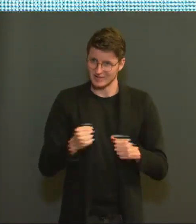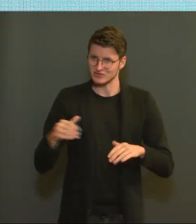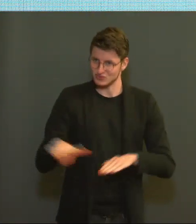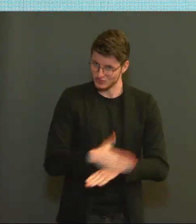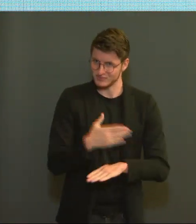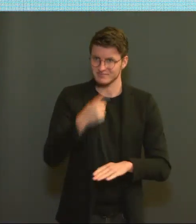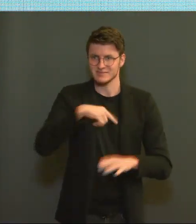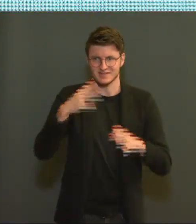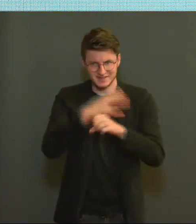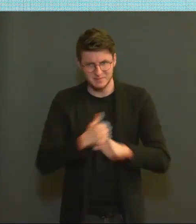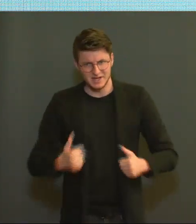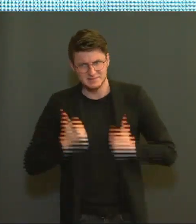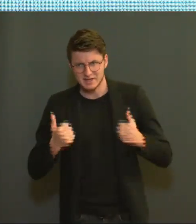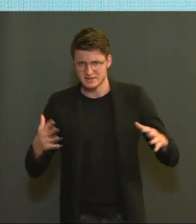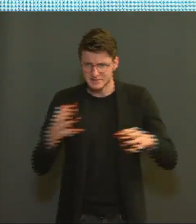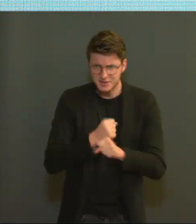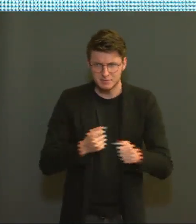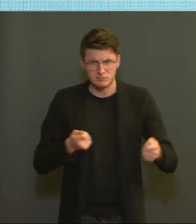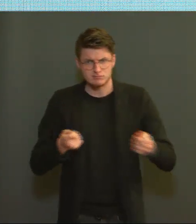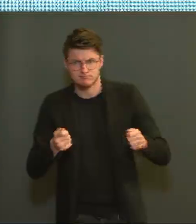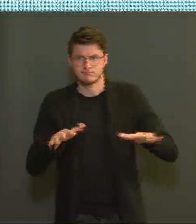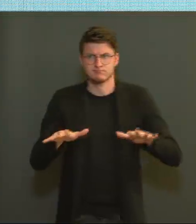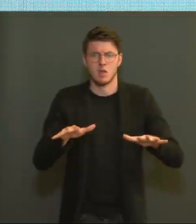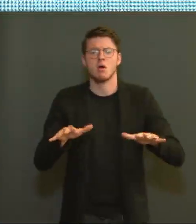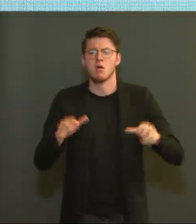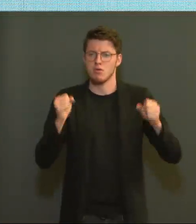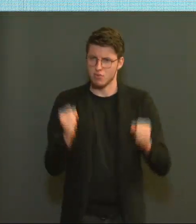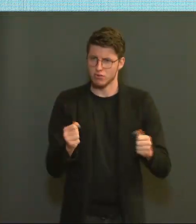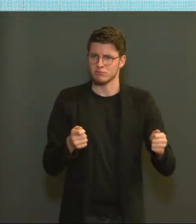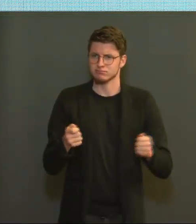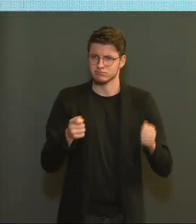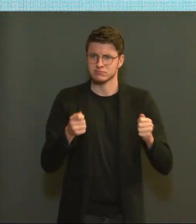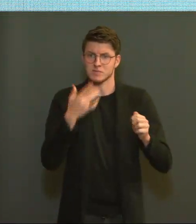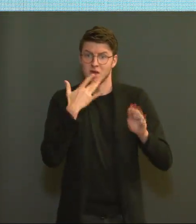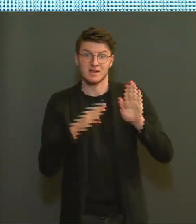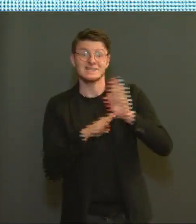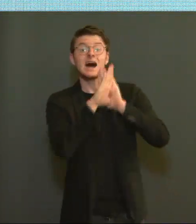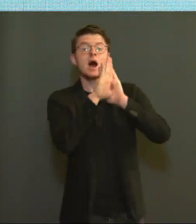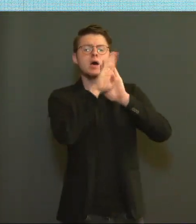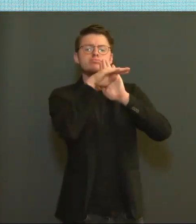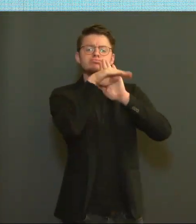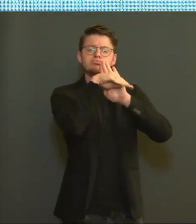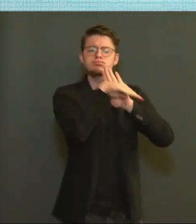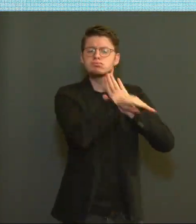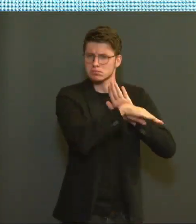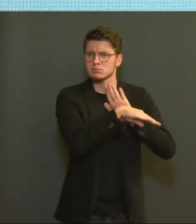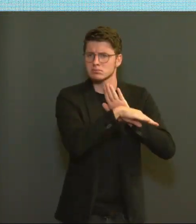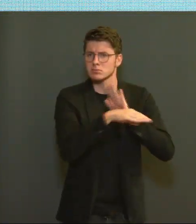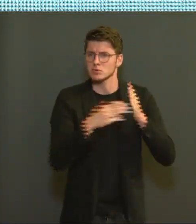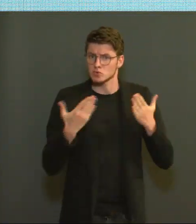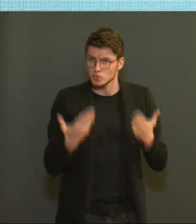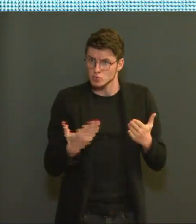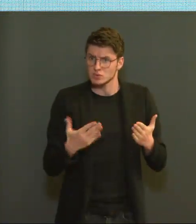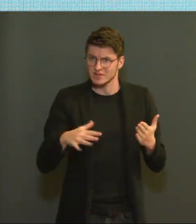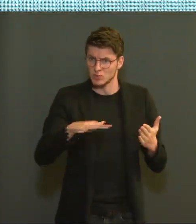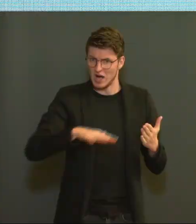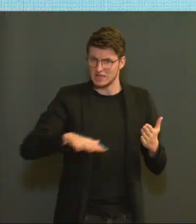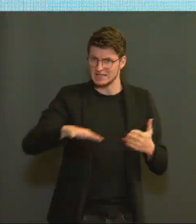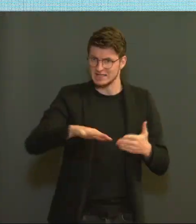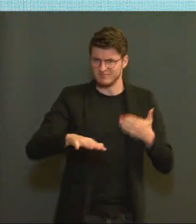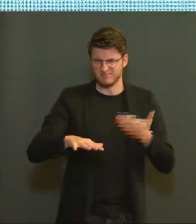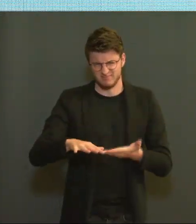gezorgd hebben voor een afbuiging van de curve. Laten we de huidige situatie dan ook aangrijpen om nog